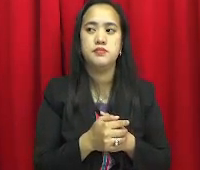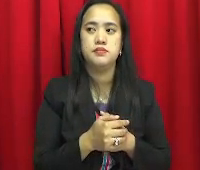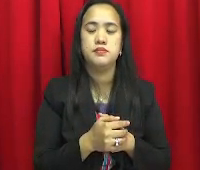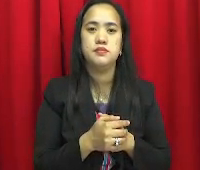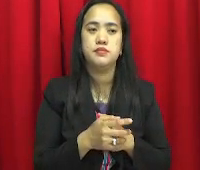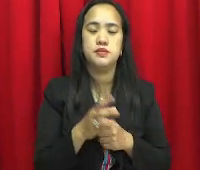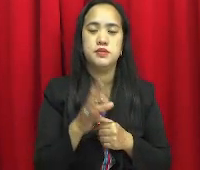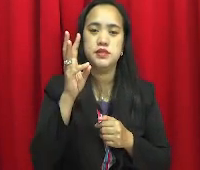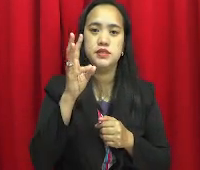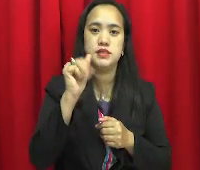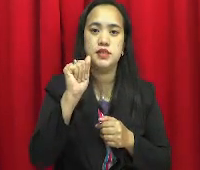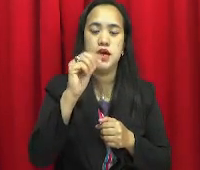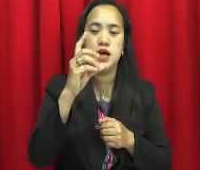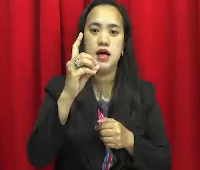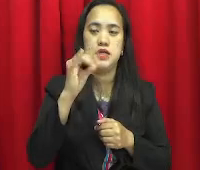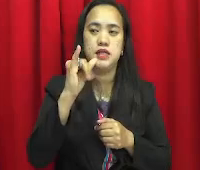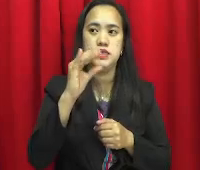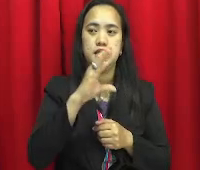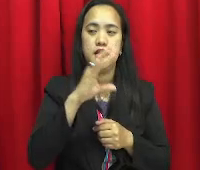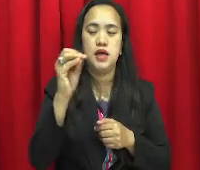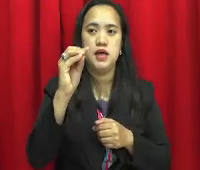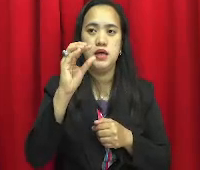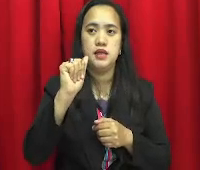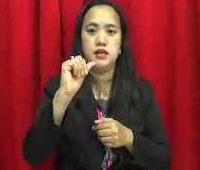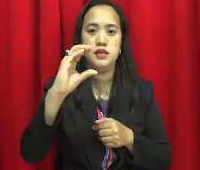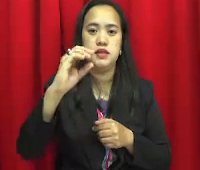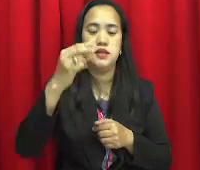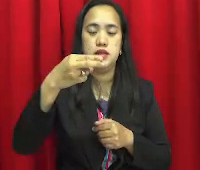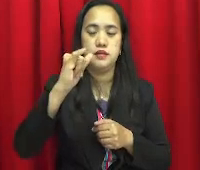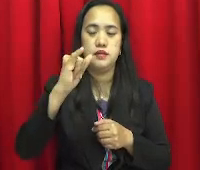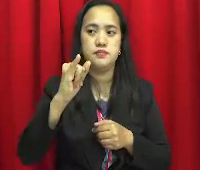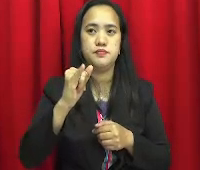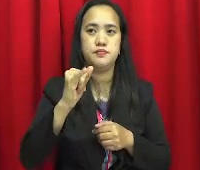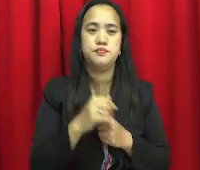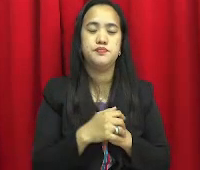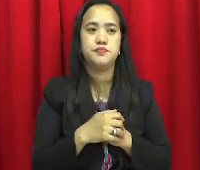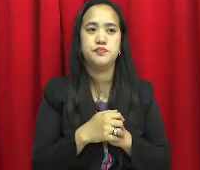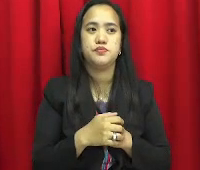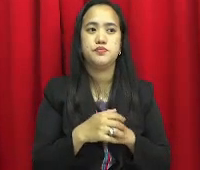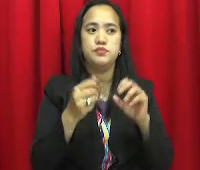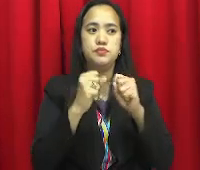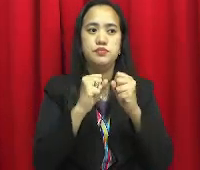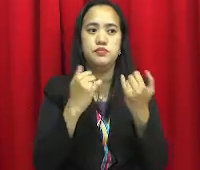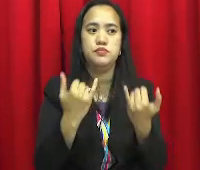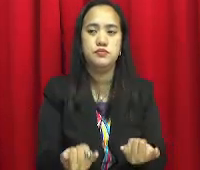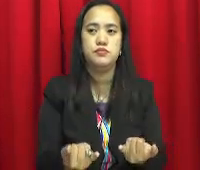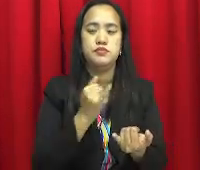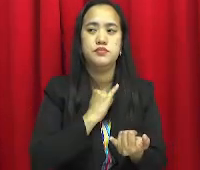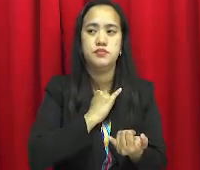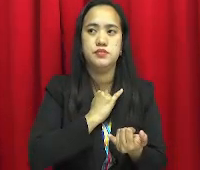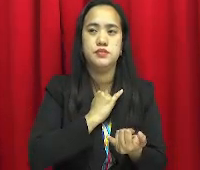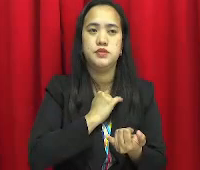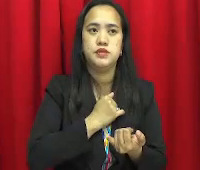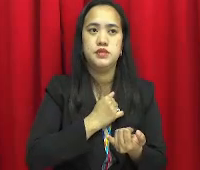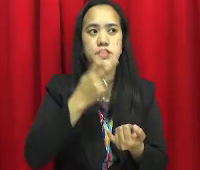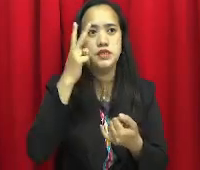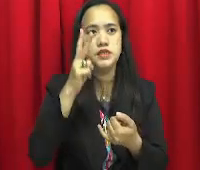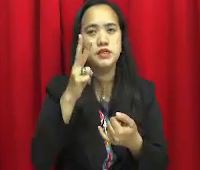dalawa, si Adi tsaka si Aki, yung panganay. Natutukan ko silang yung idisiplina kasi